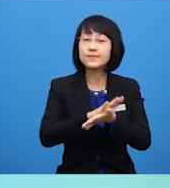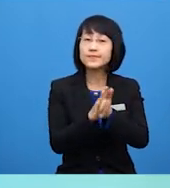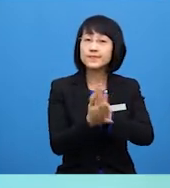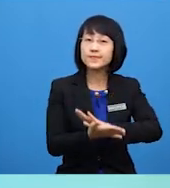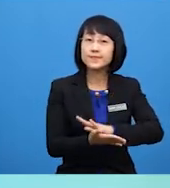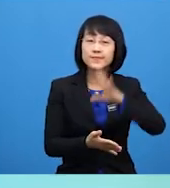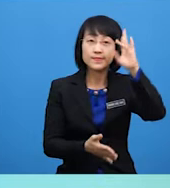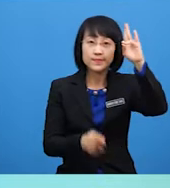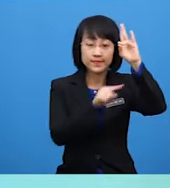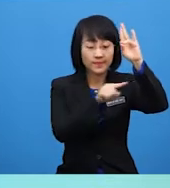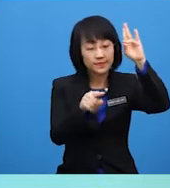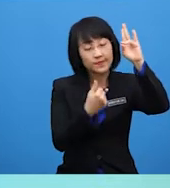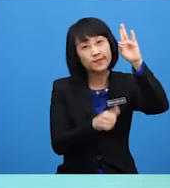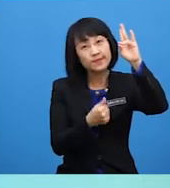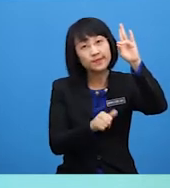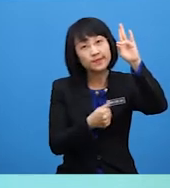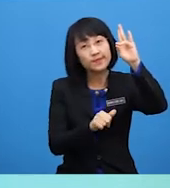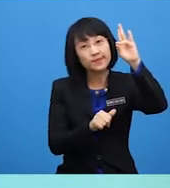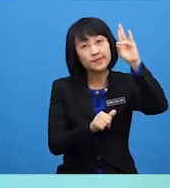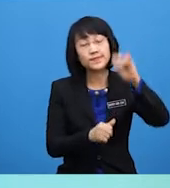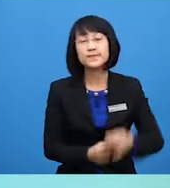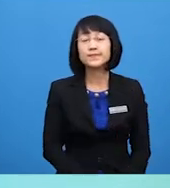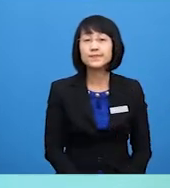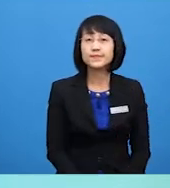menjadi 7/10.